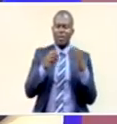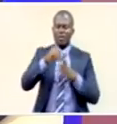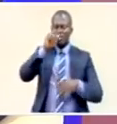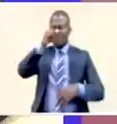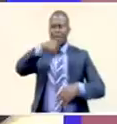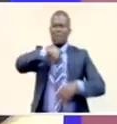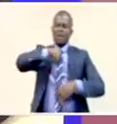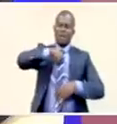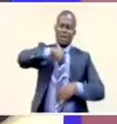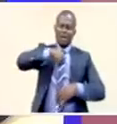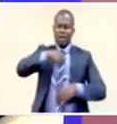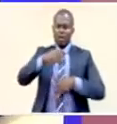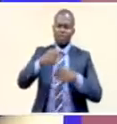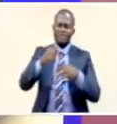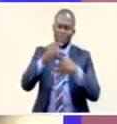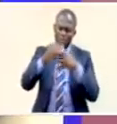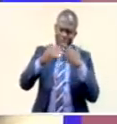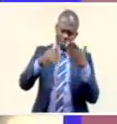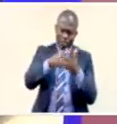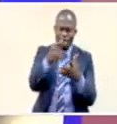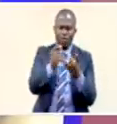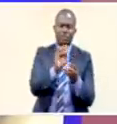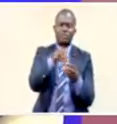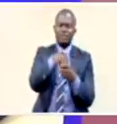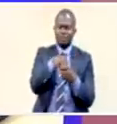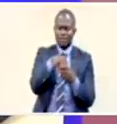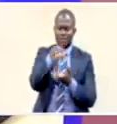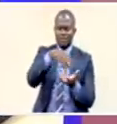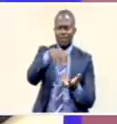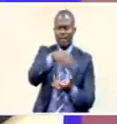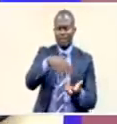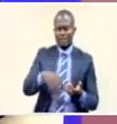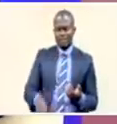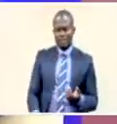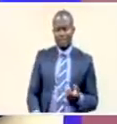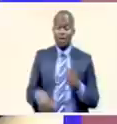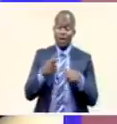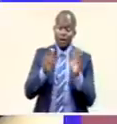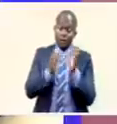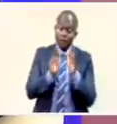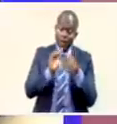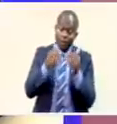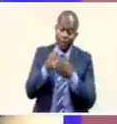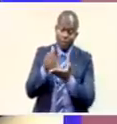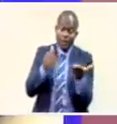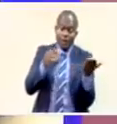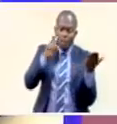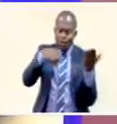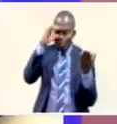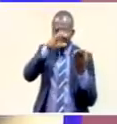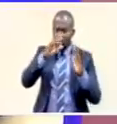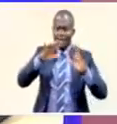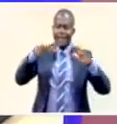kwiyemera byaba ibyo kugira gute ibyo byose biba bikubiyemo bivangavanze ariko nanone abantu bagomba gushaka